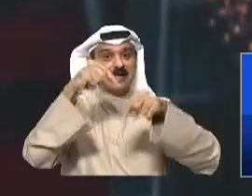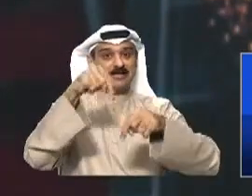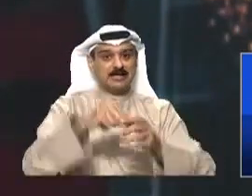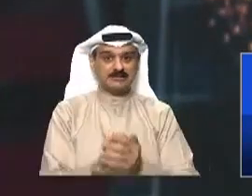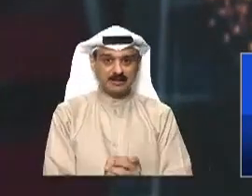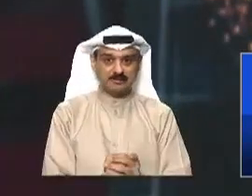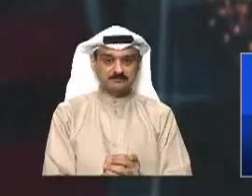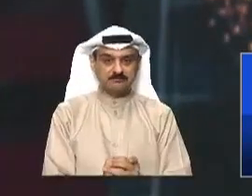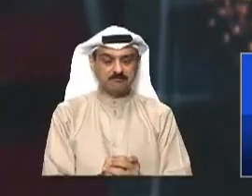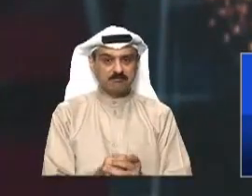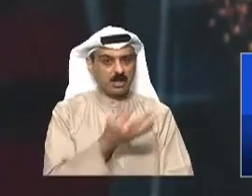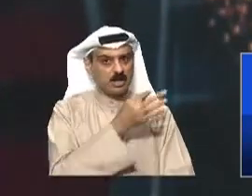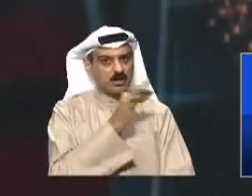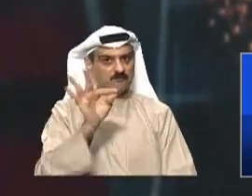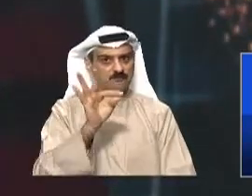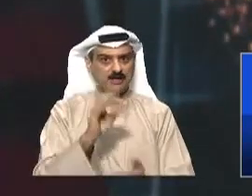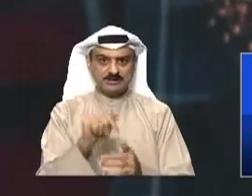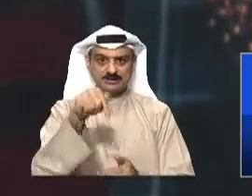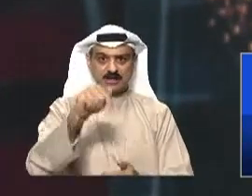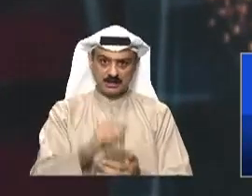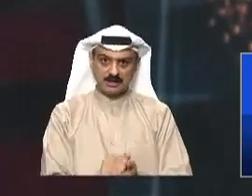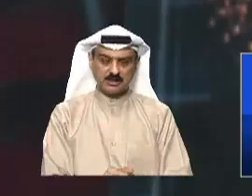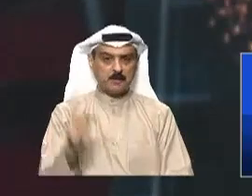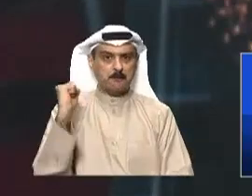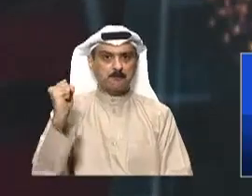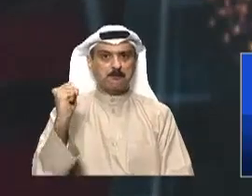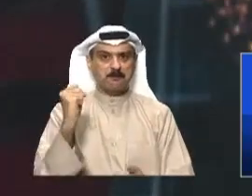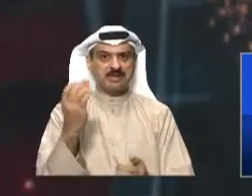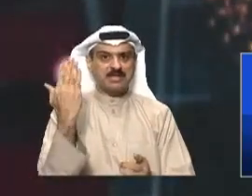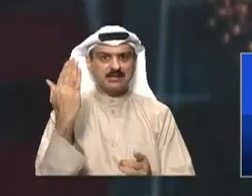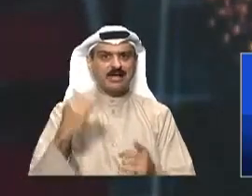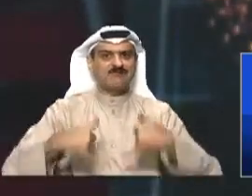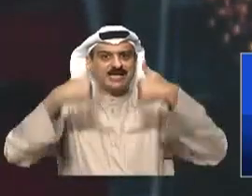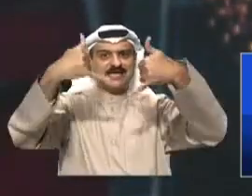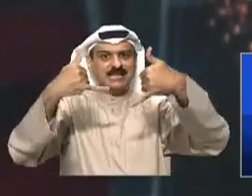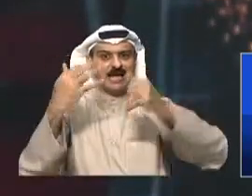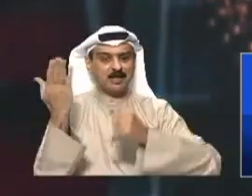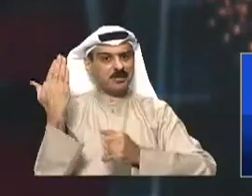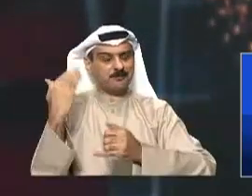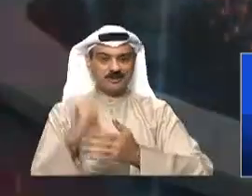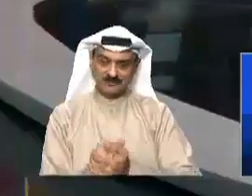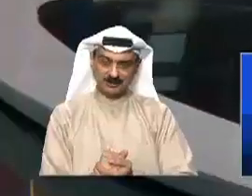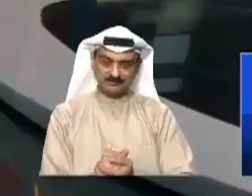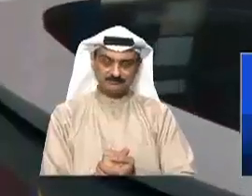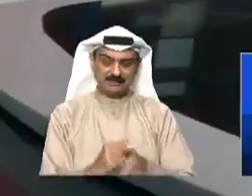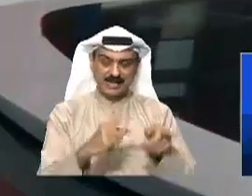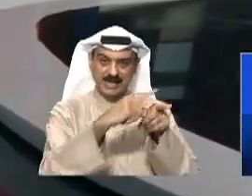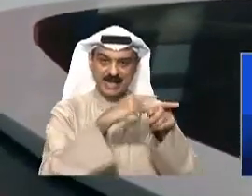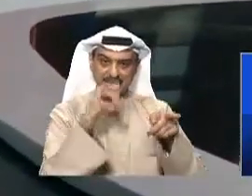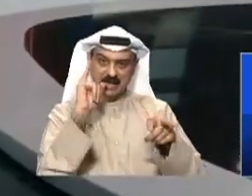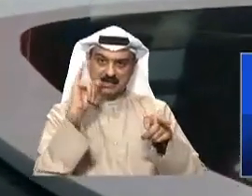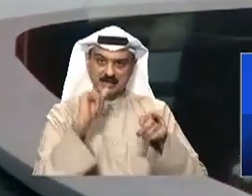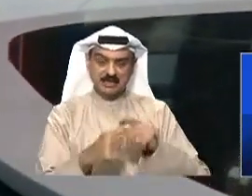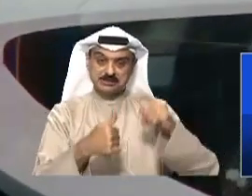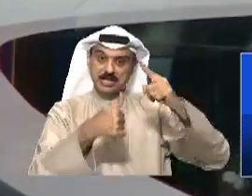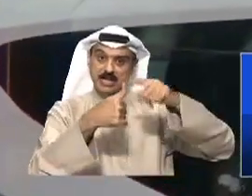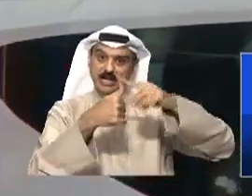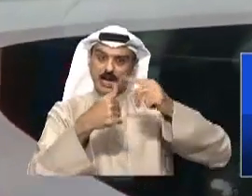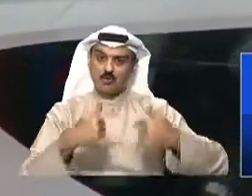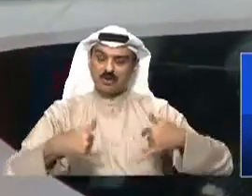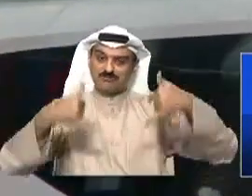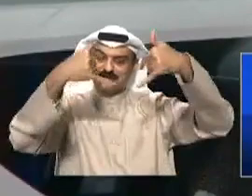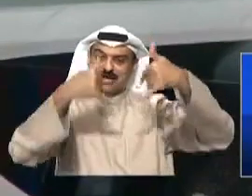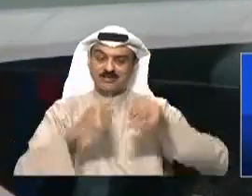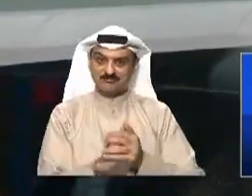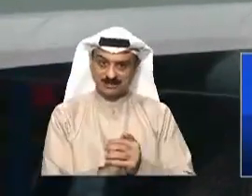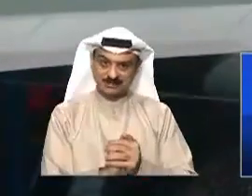عن المنتخب الفرنسي يعتبر بطل سابق لكأس العالم، وأيضا المنتخب الإنجليزي الآن يعتبر المرشح الأول خصوصا بعد